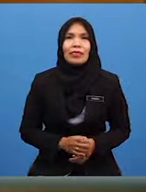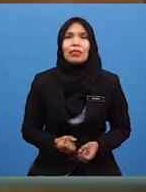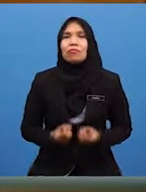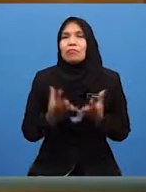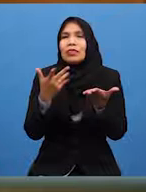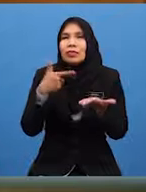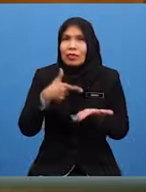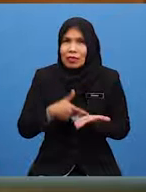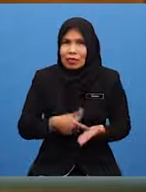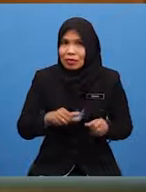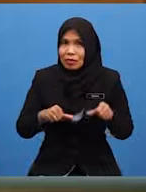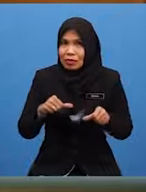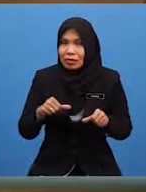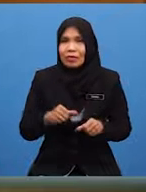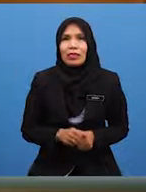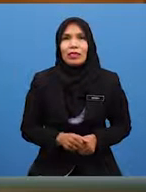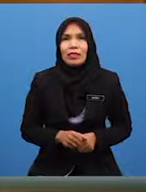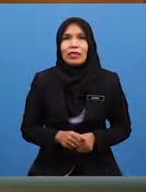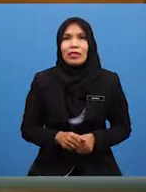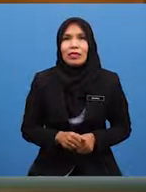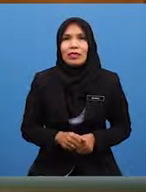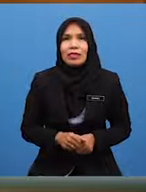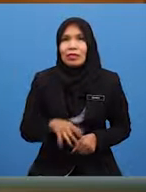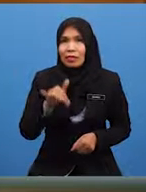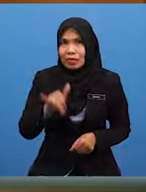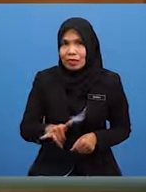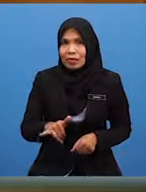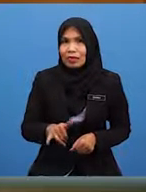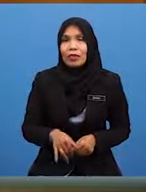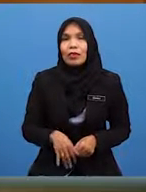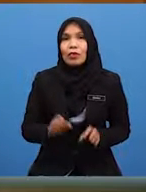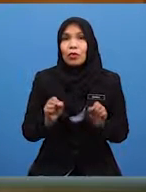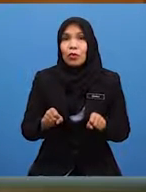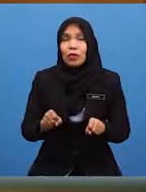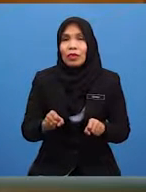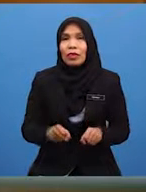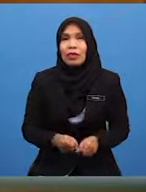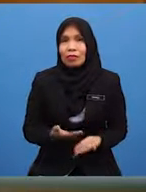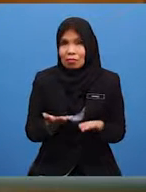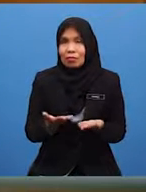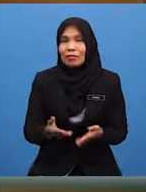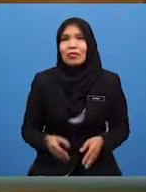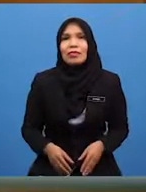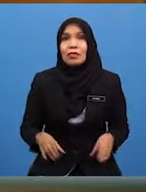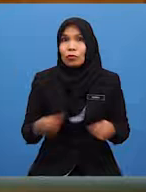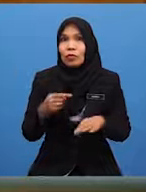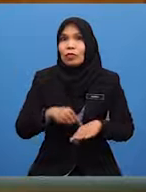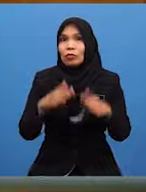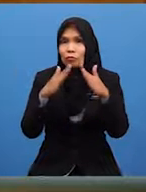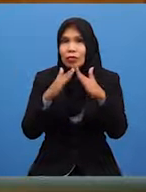lagi aktiviti motor halus yang boleh kamu lakukan sendiri di